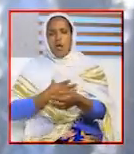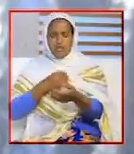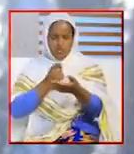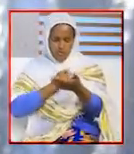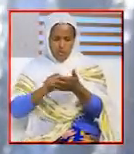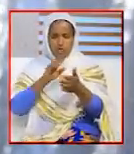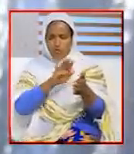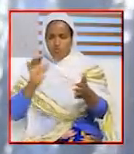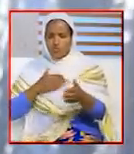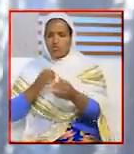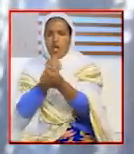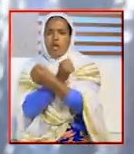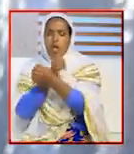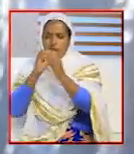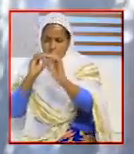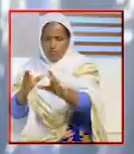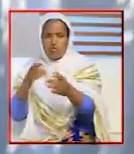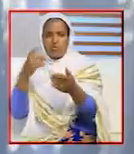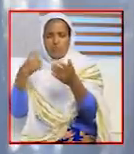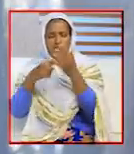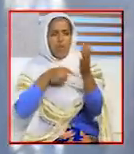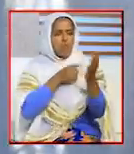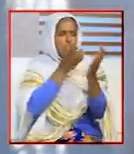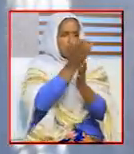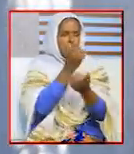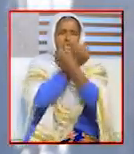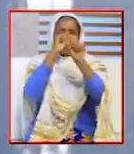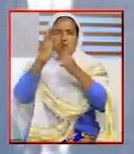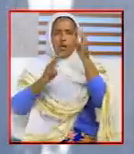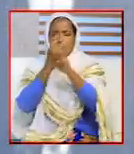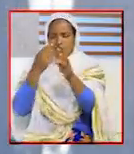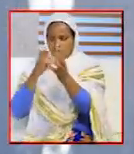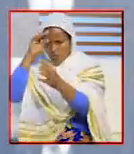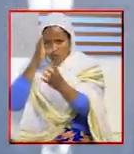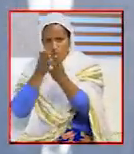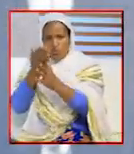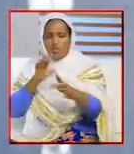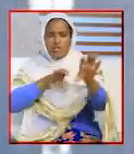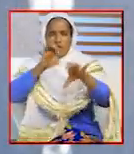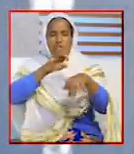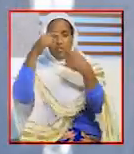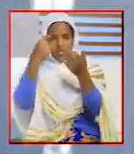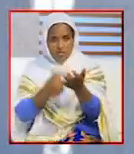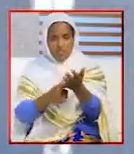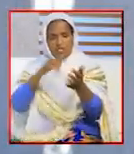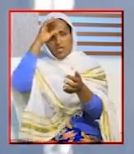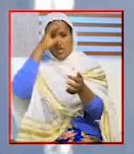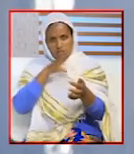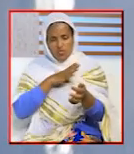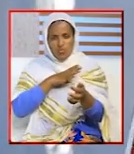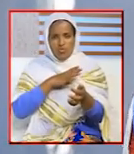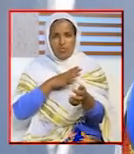ለልጆች አስተምረው በእኛ በኩል ነው የወደደው ይሄን ይሆን ደህነት ዓለምም እኮ በዚሁ በሰው በኩል ነው የተደረገው ስለዚህ